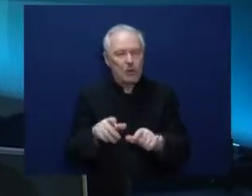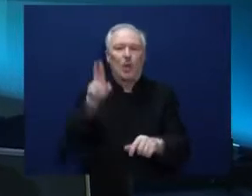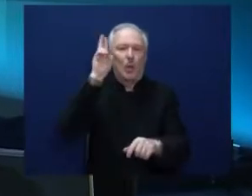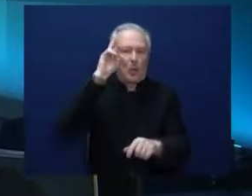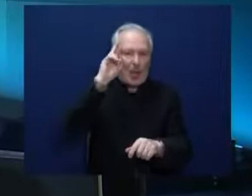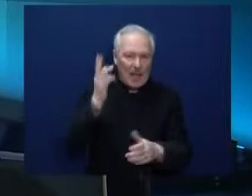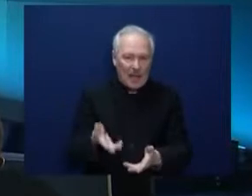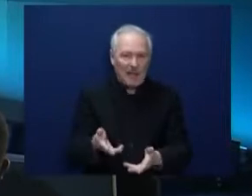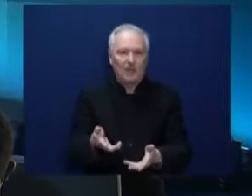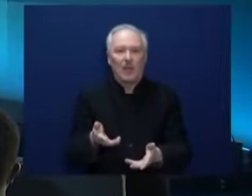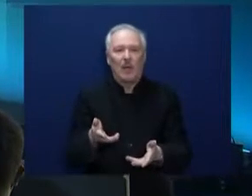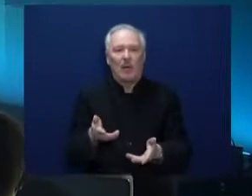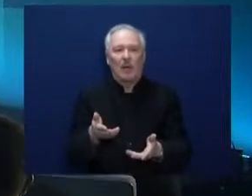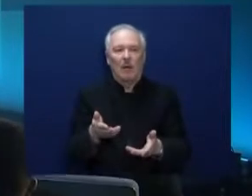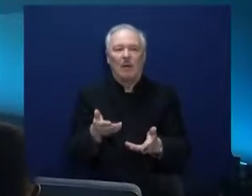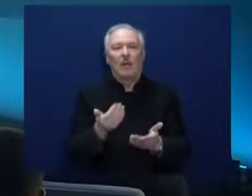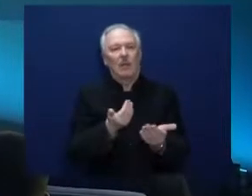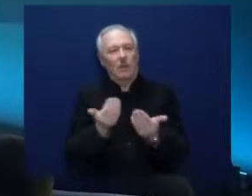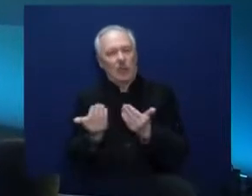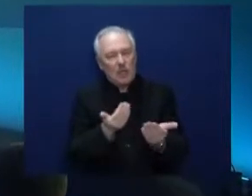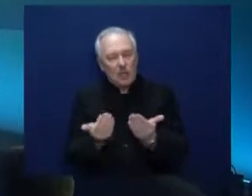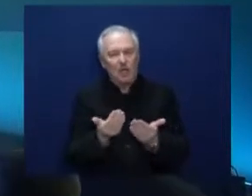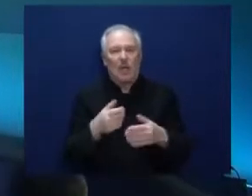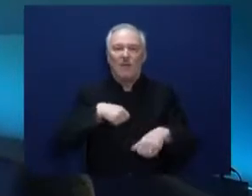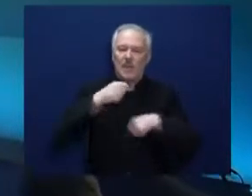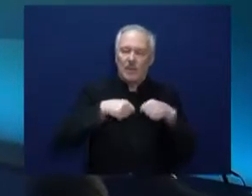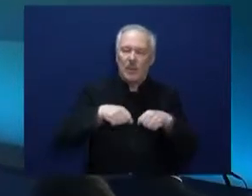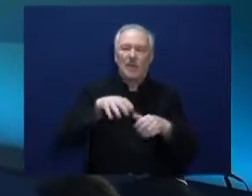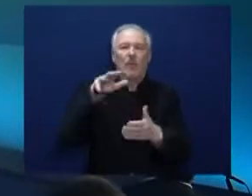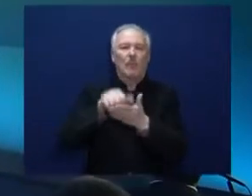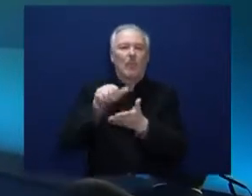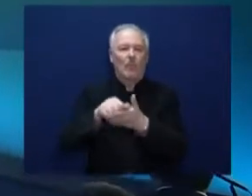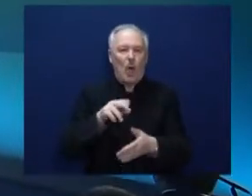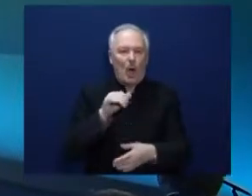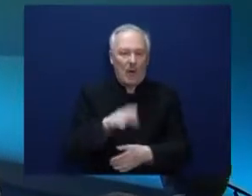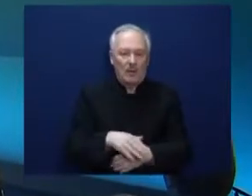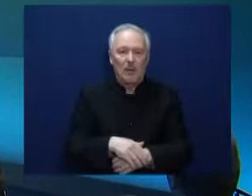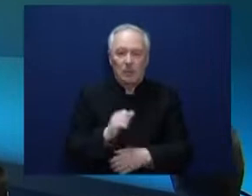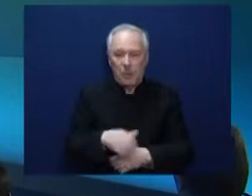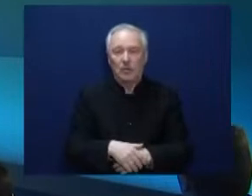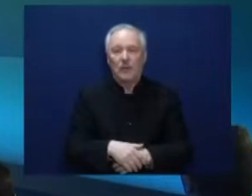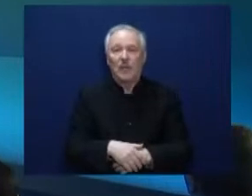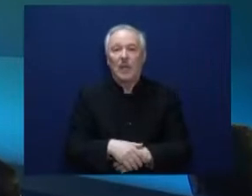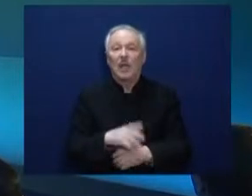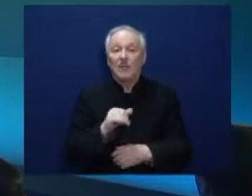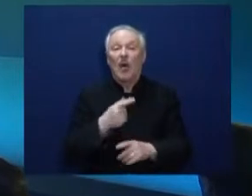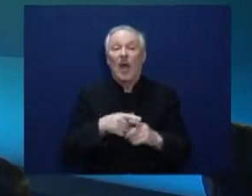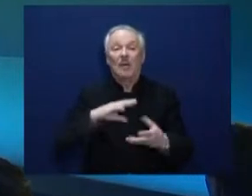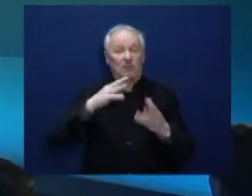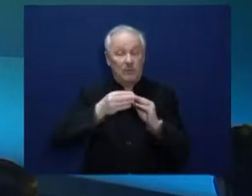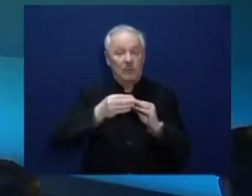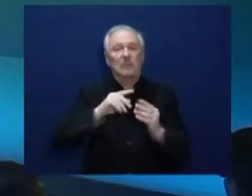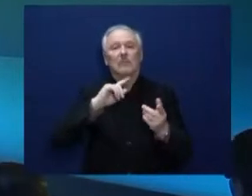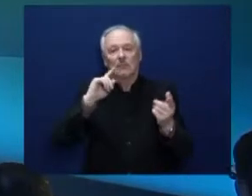это возможность проката лыж или велосипеда. Все это в совокупности дает перемены, которые